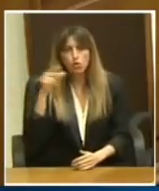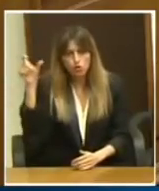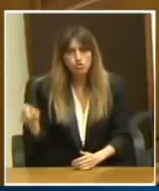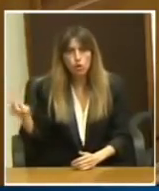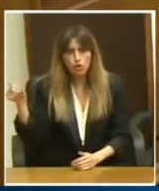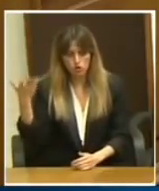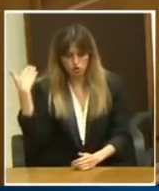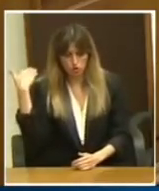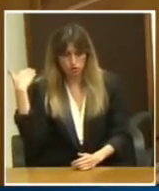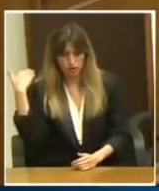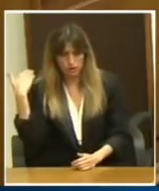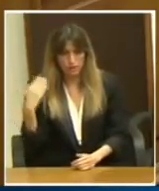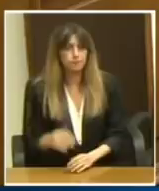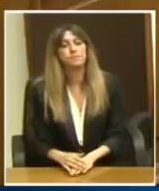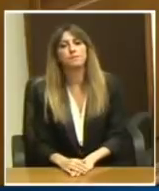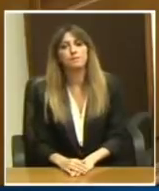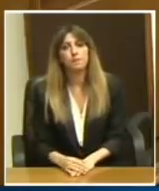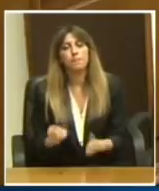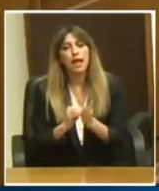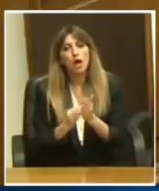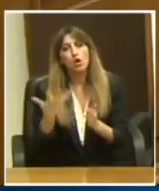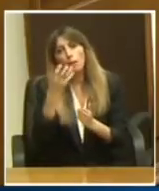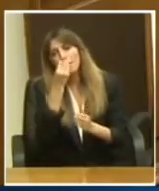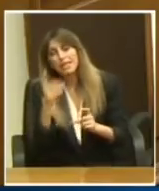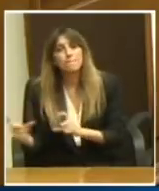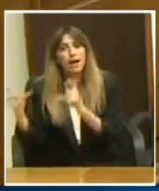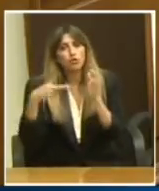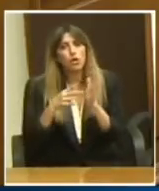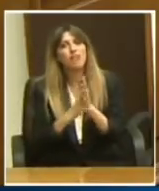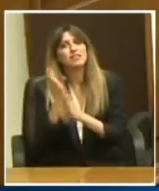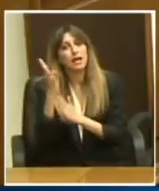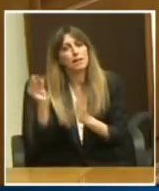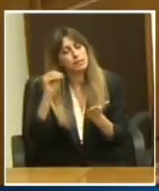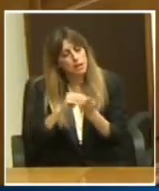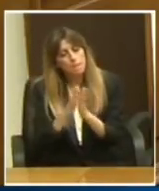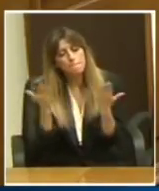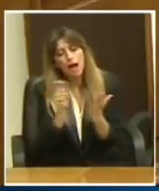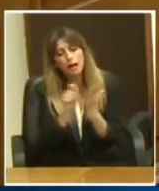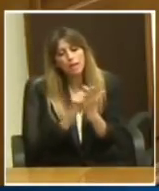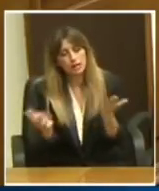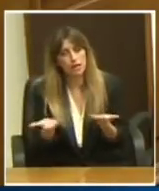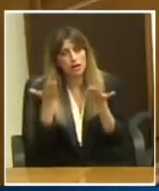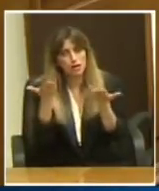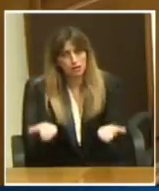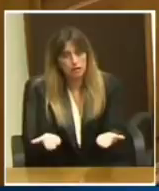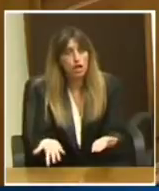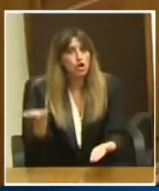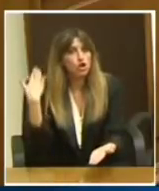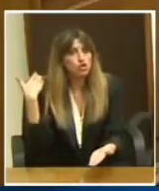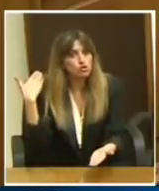Τόσο εκείνη τη μέρα, όσο και στις συνομιλίες στις 5 Μαΐου του 2014, όπου ο διαπραγματευτής μας λέει